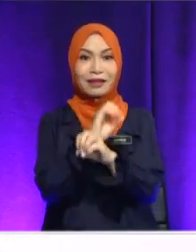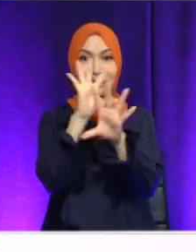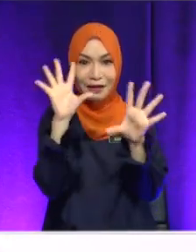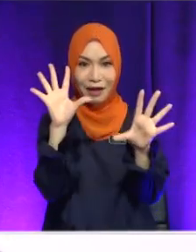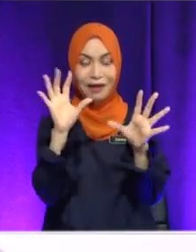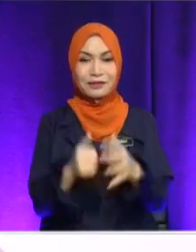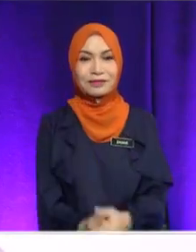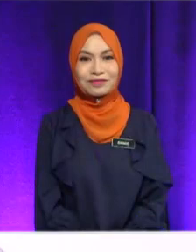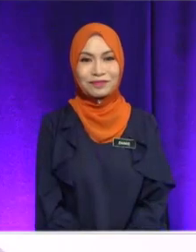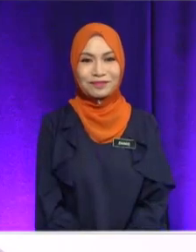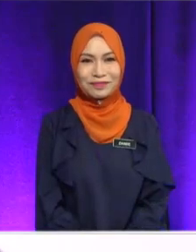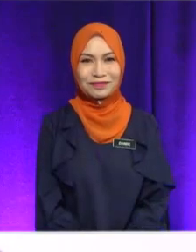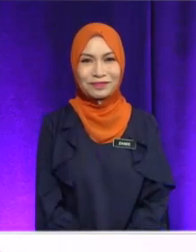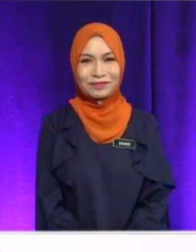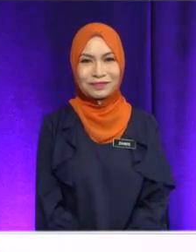slide